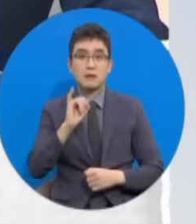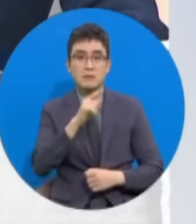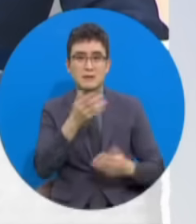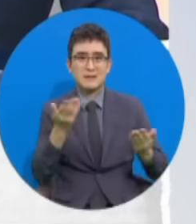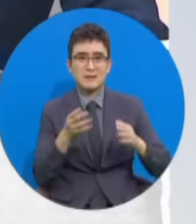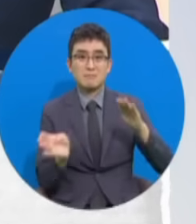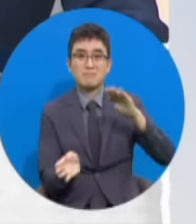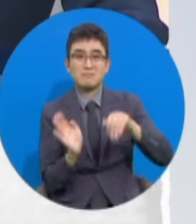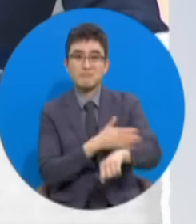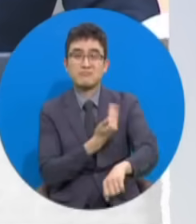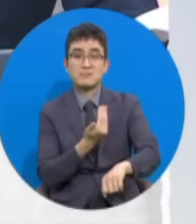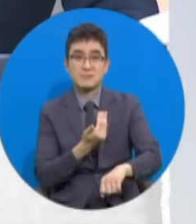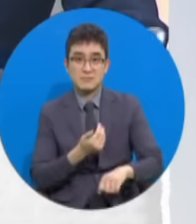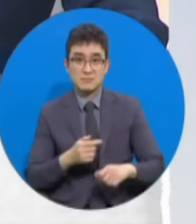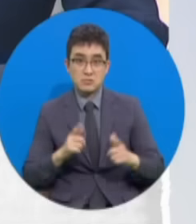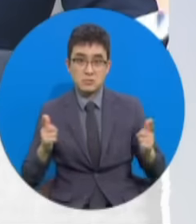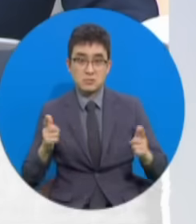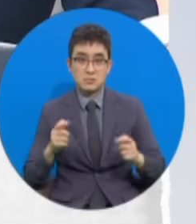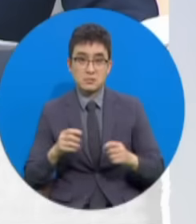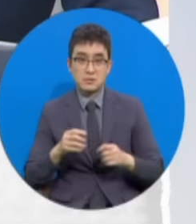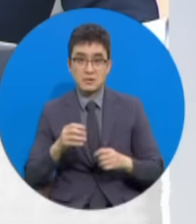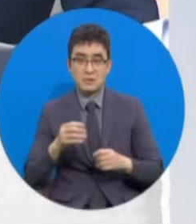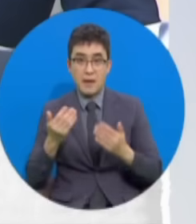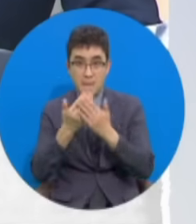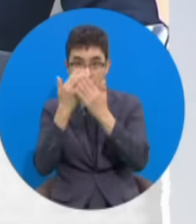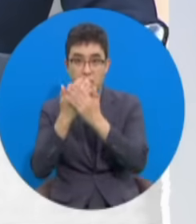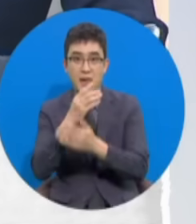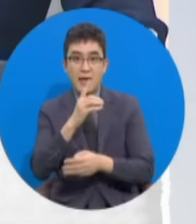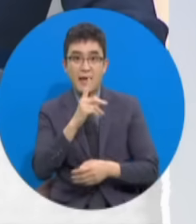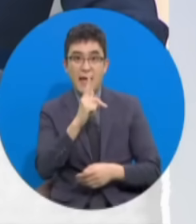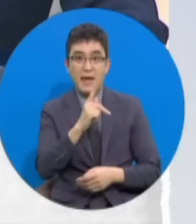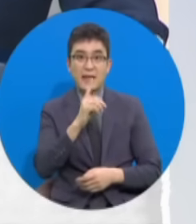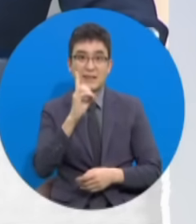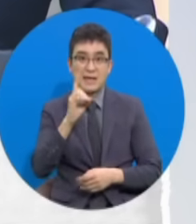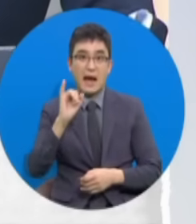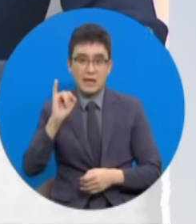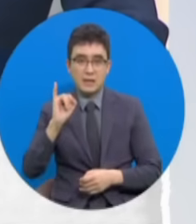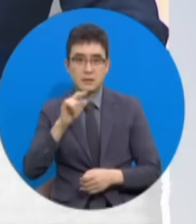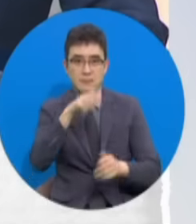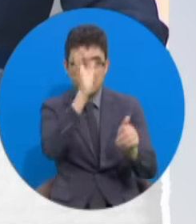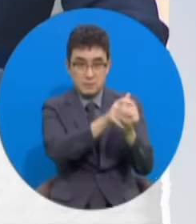똑바로 못하는 기관입니까? 대한민국에 있는 모든 개발은 KDI 연구용역을 주게 되고